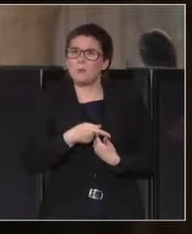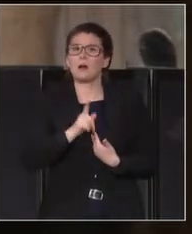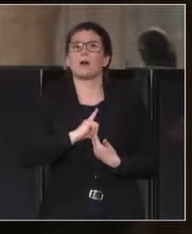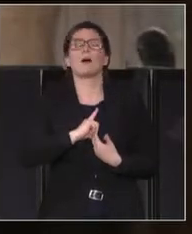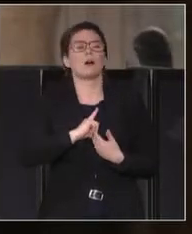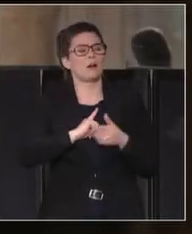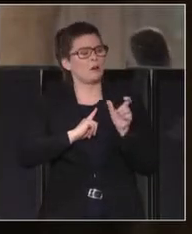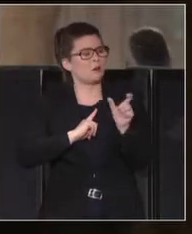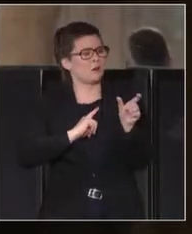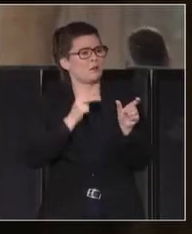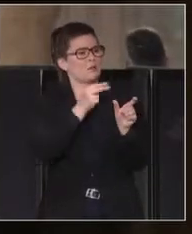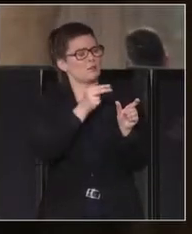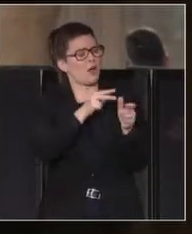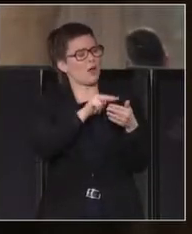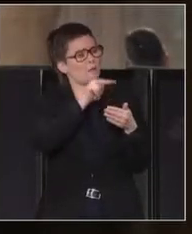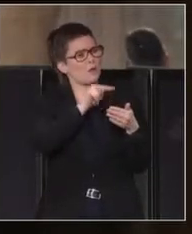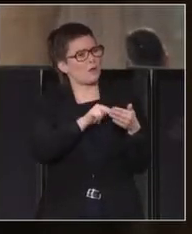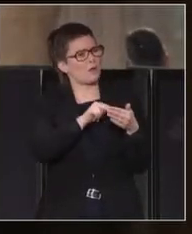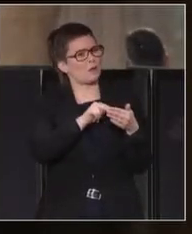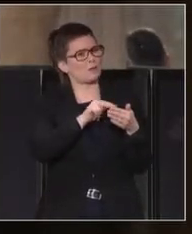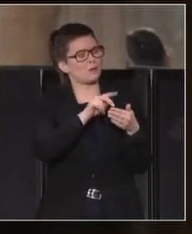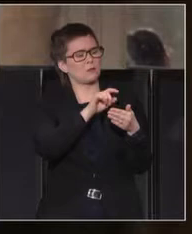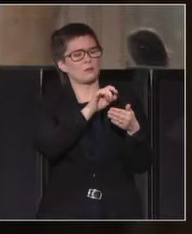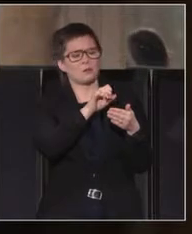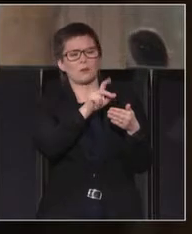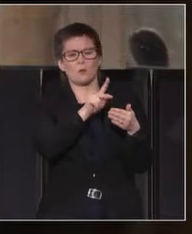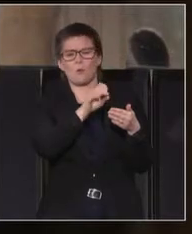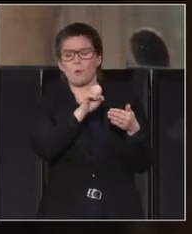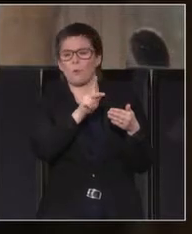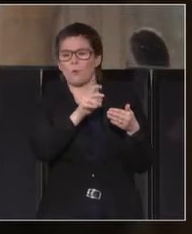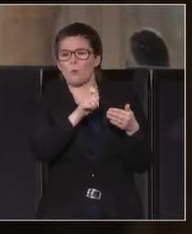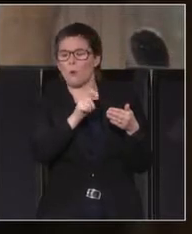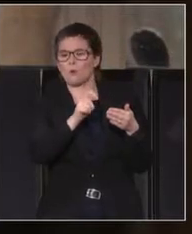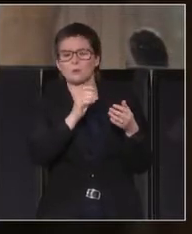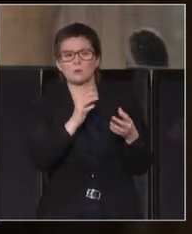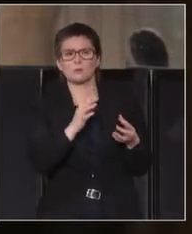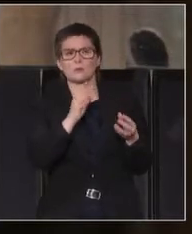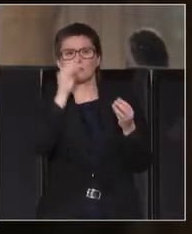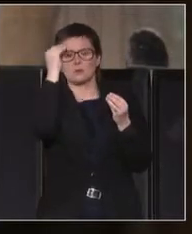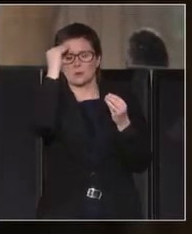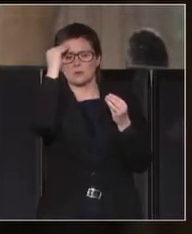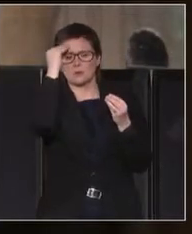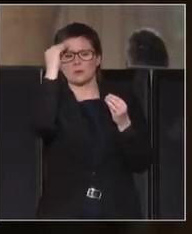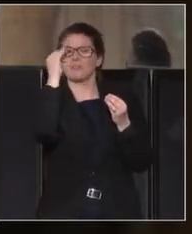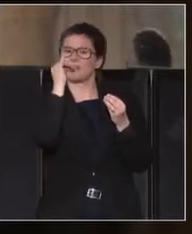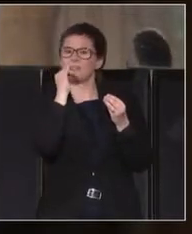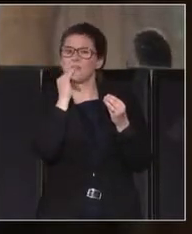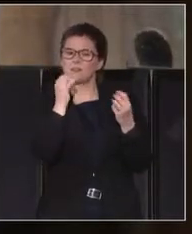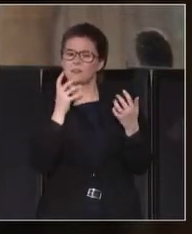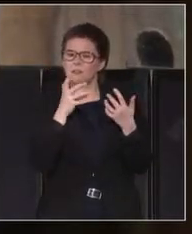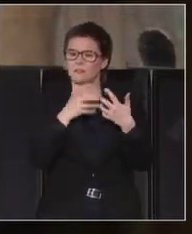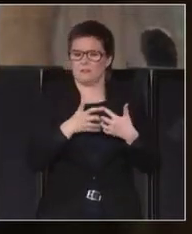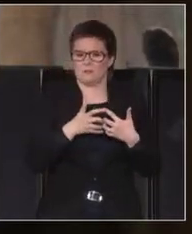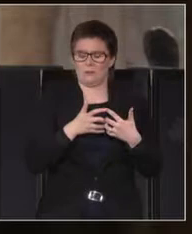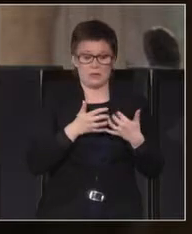ich den Namen lese, wenn ich dem Klang der Buchstaben lausche. Es ist ein Zusammenschmelzen von Gegenwart